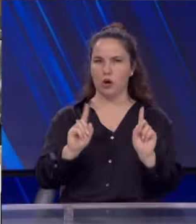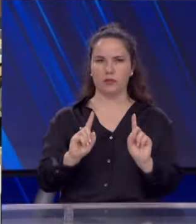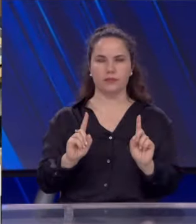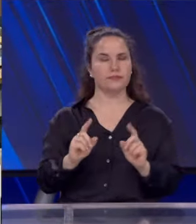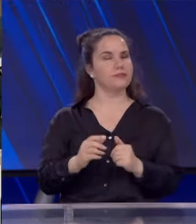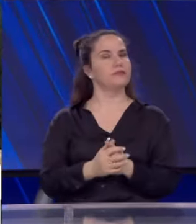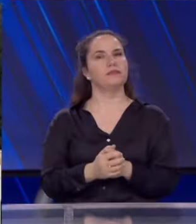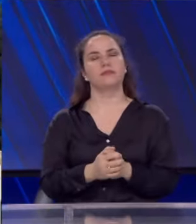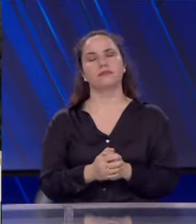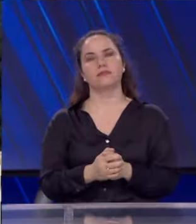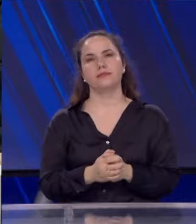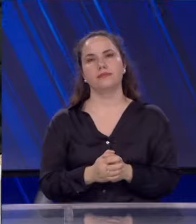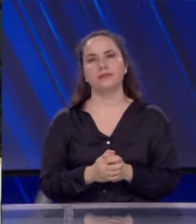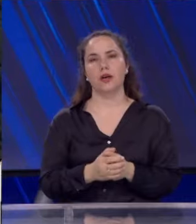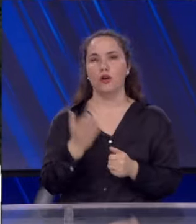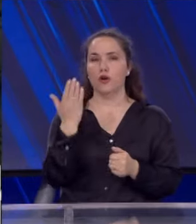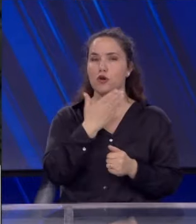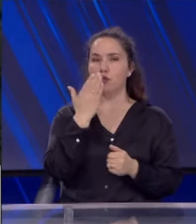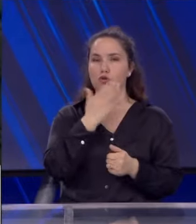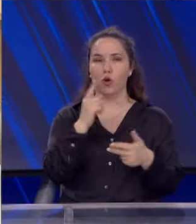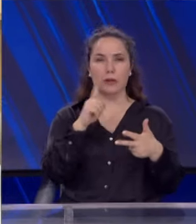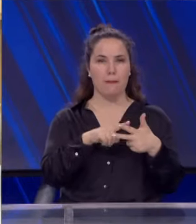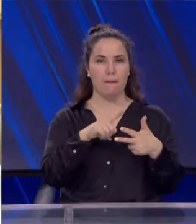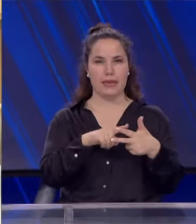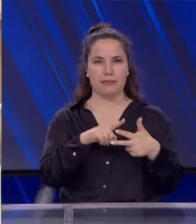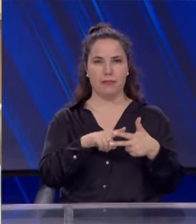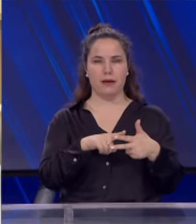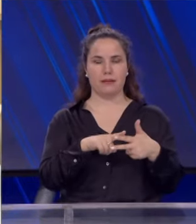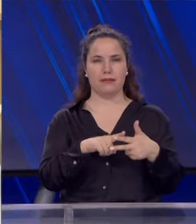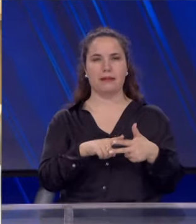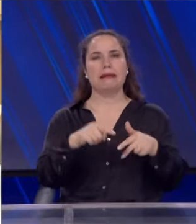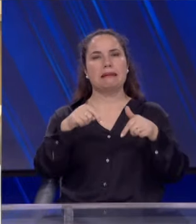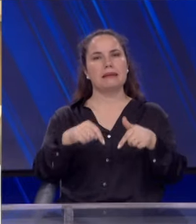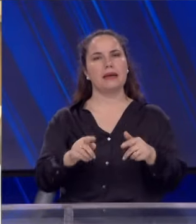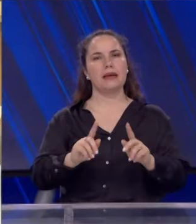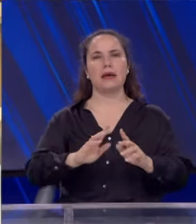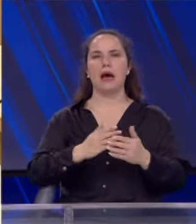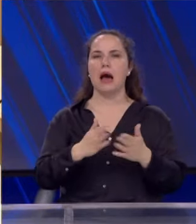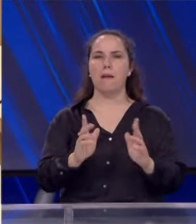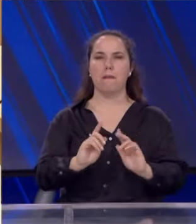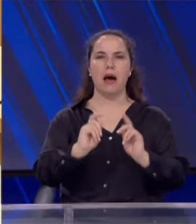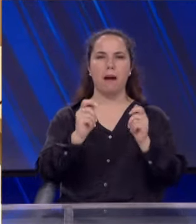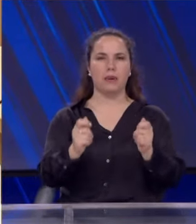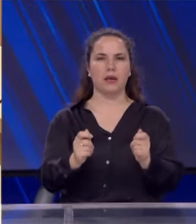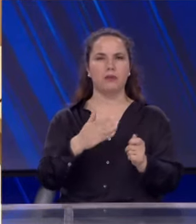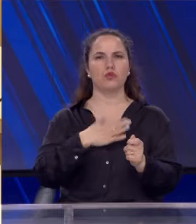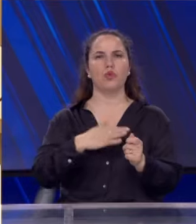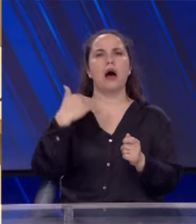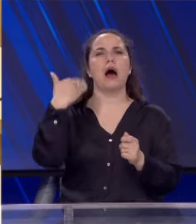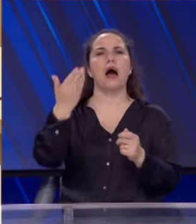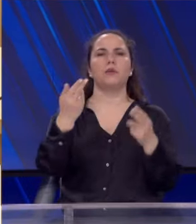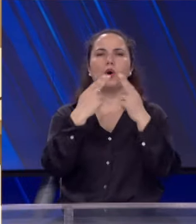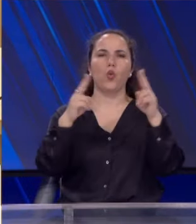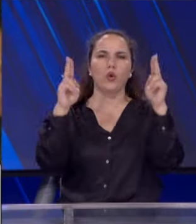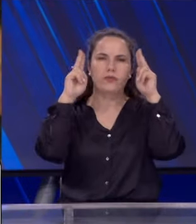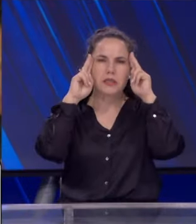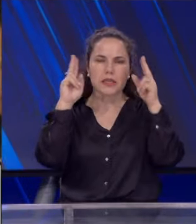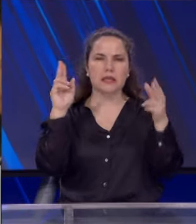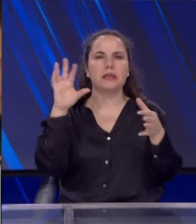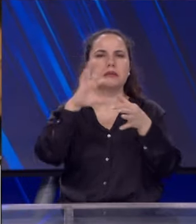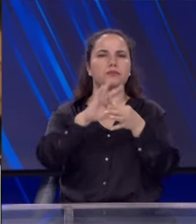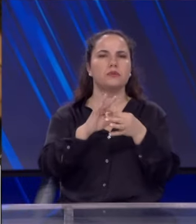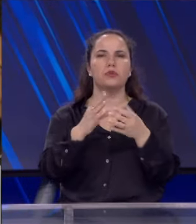Maturantët kanë plotësuar online formularin A1 për të bërë pjesë e provimeve që do të zhvillohen përgjatë muajit qershor. Sipas lëndëve me